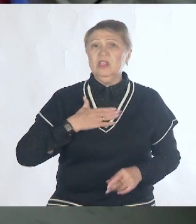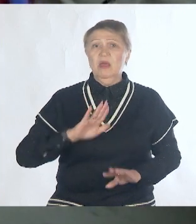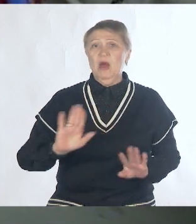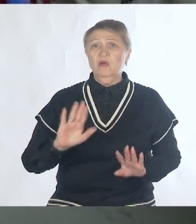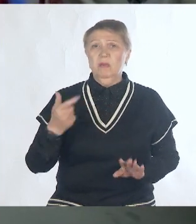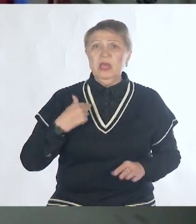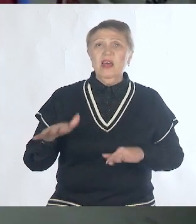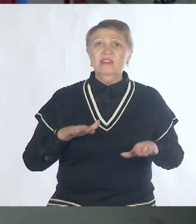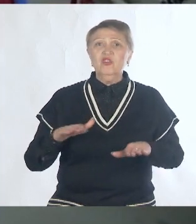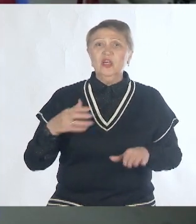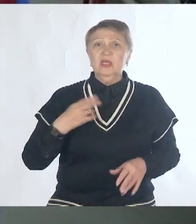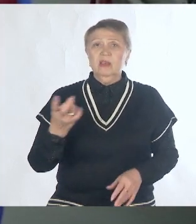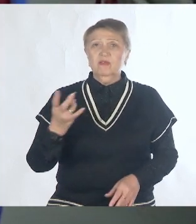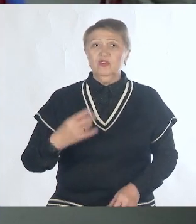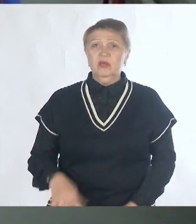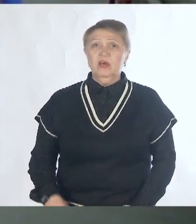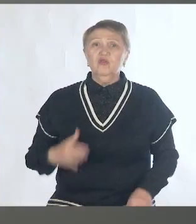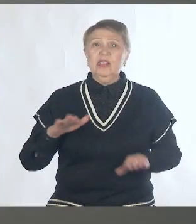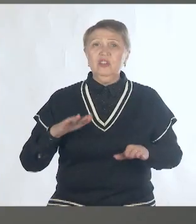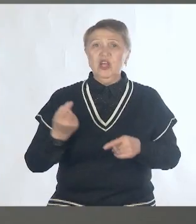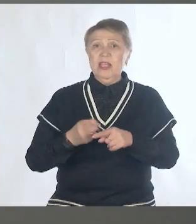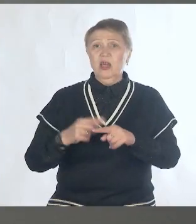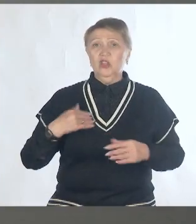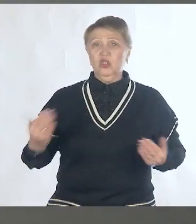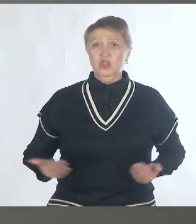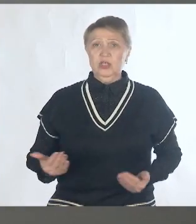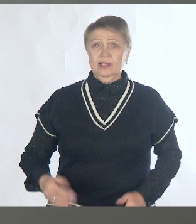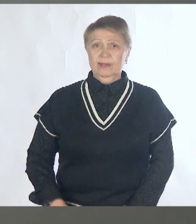на это и движение это съесть я